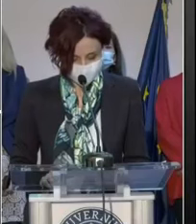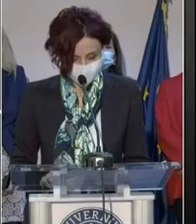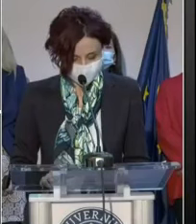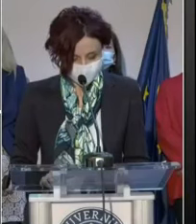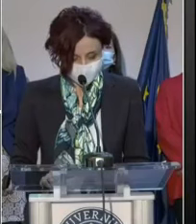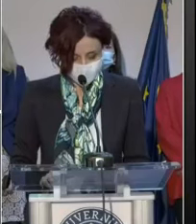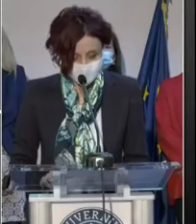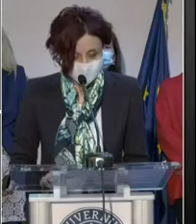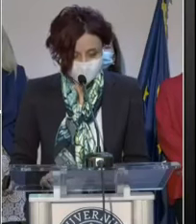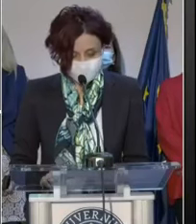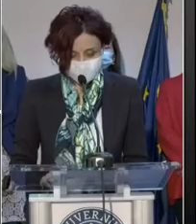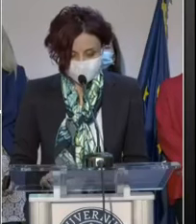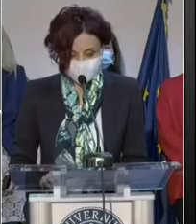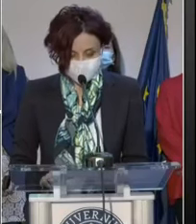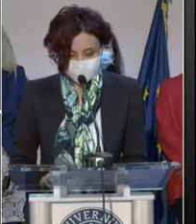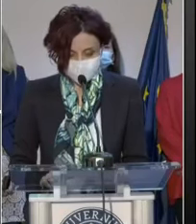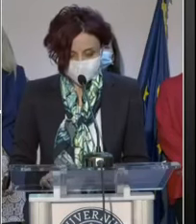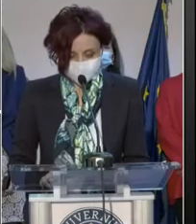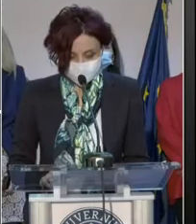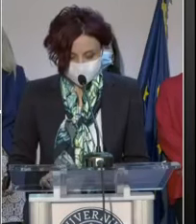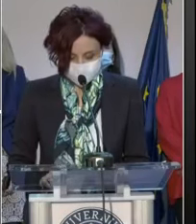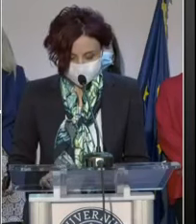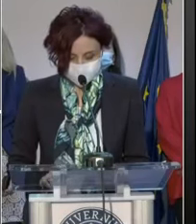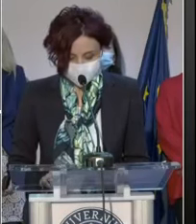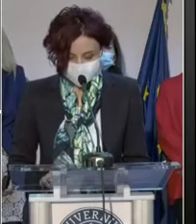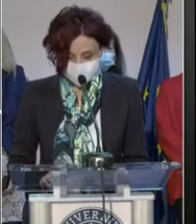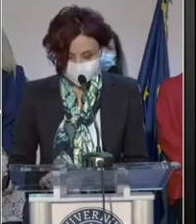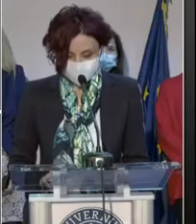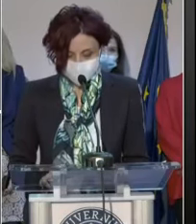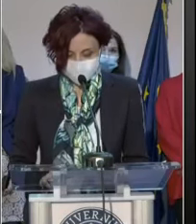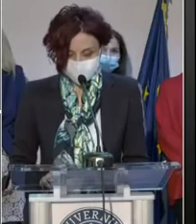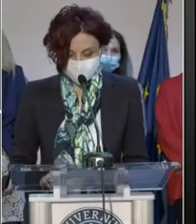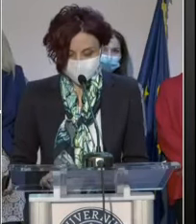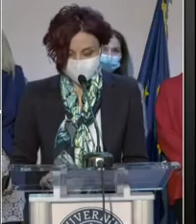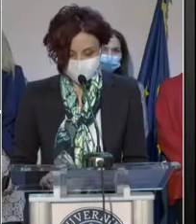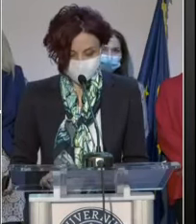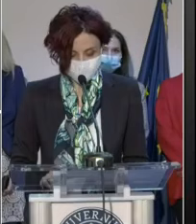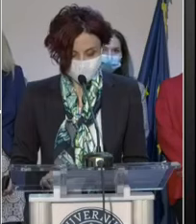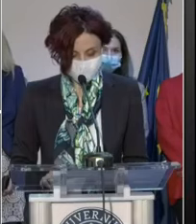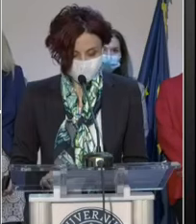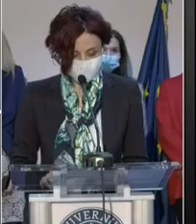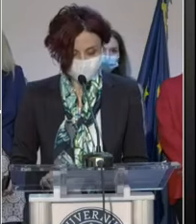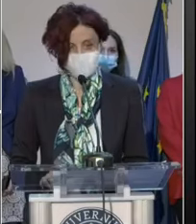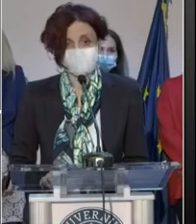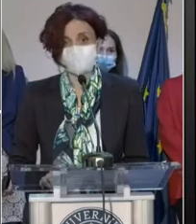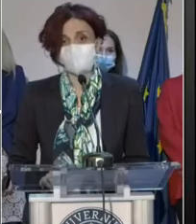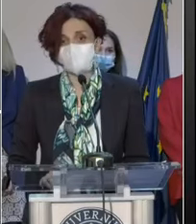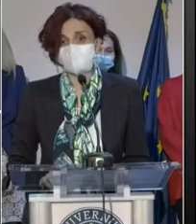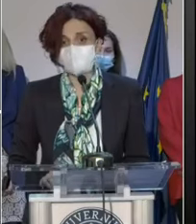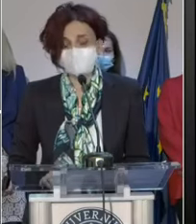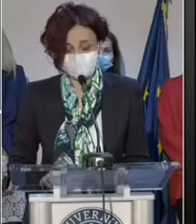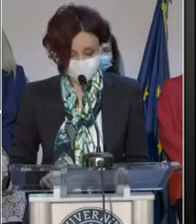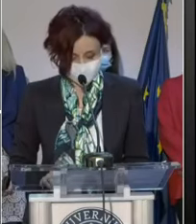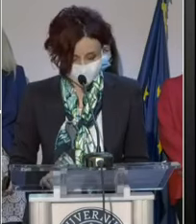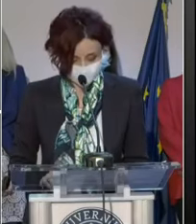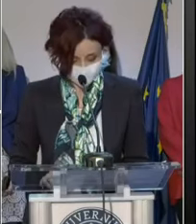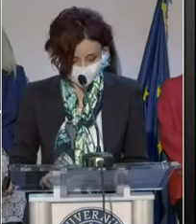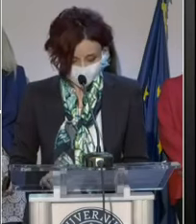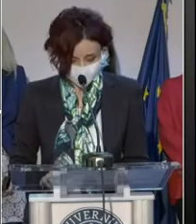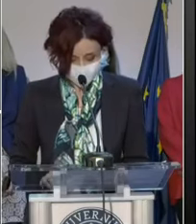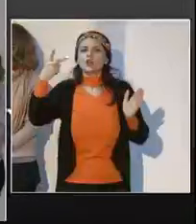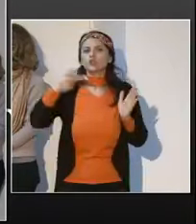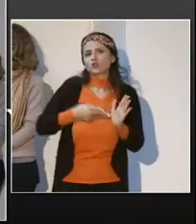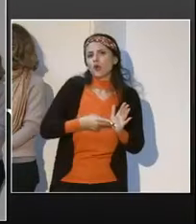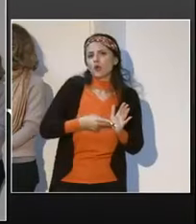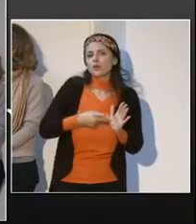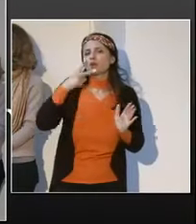ale copiilor au fost revizuite informațiile din registrul Național de adoptii si profilul publica 2035 de